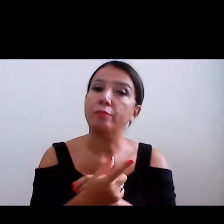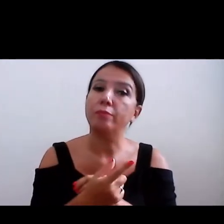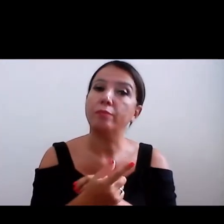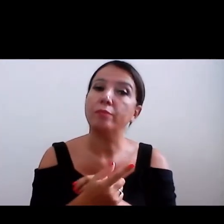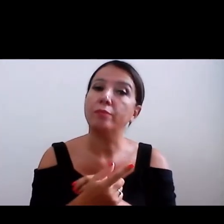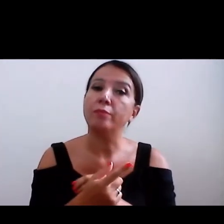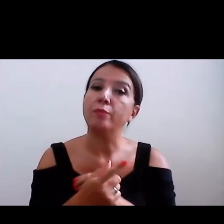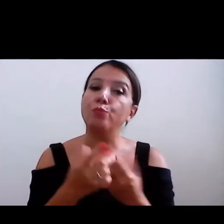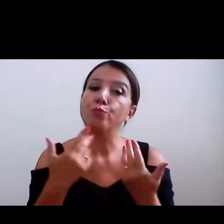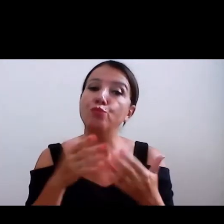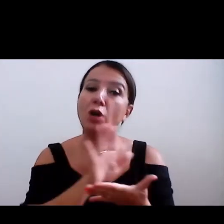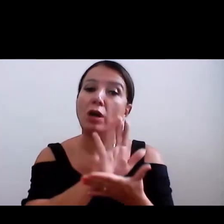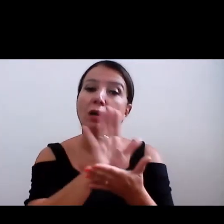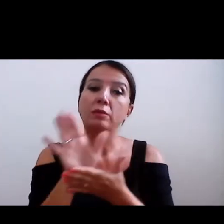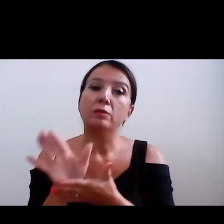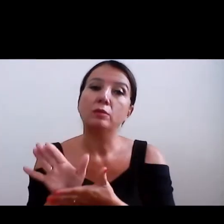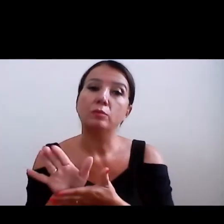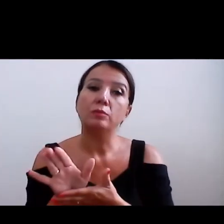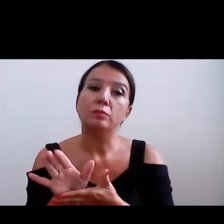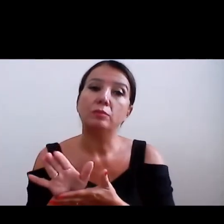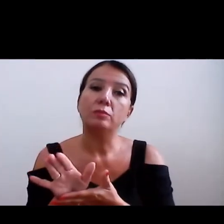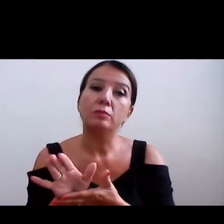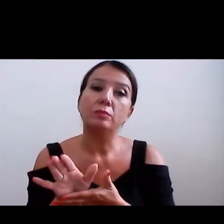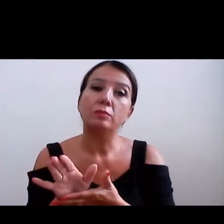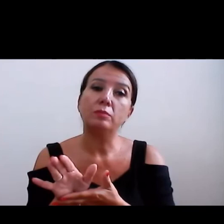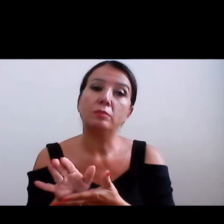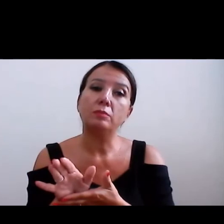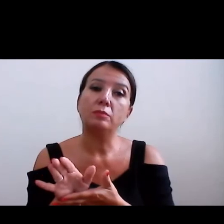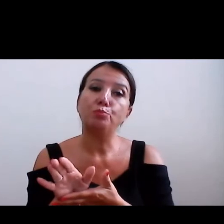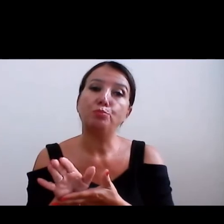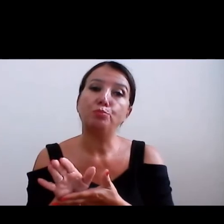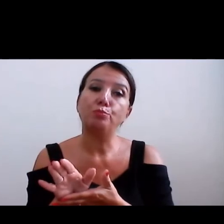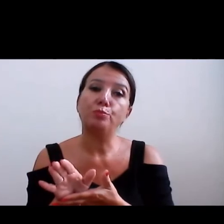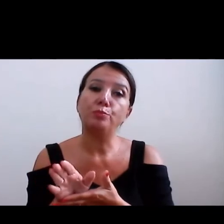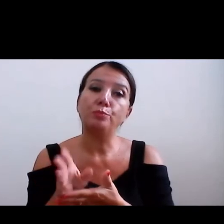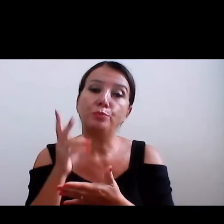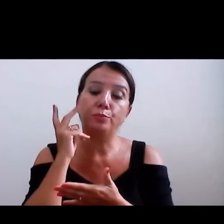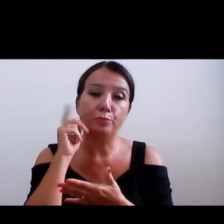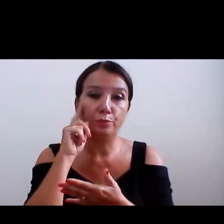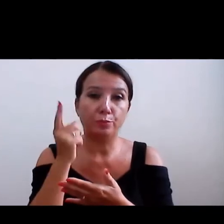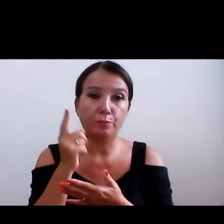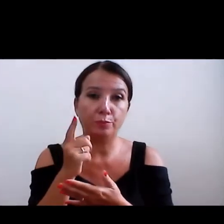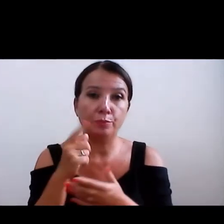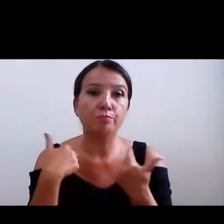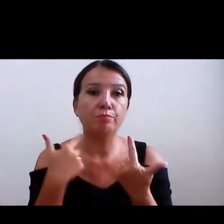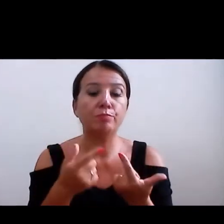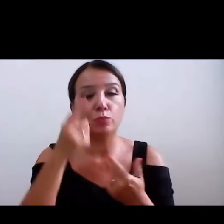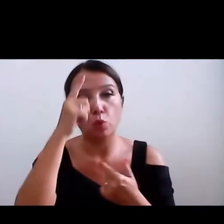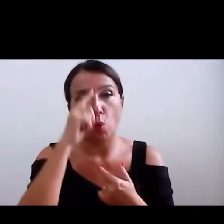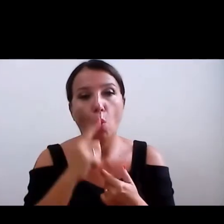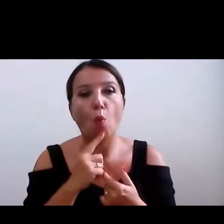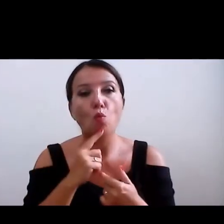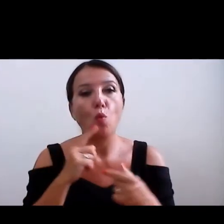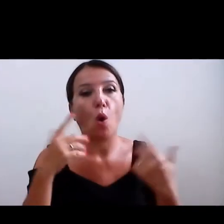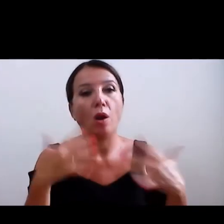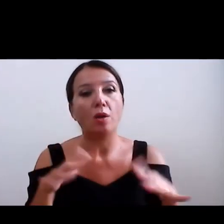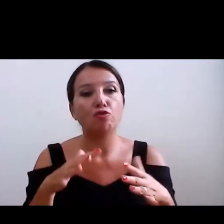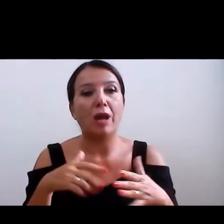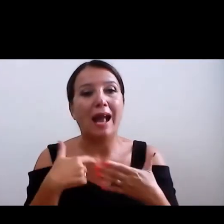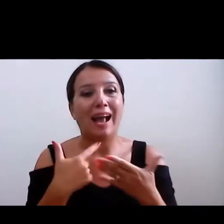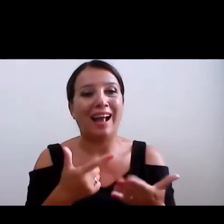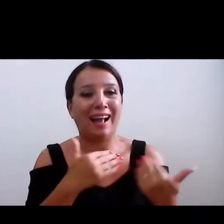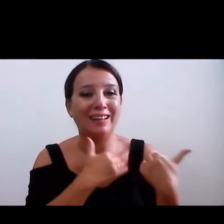veniva mostrata, più che altro riguarda, se ho ben interpretato, un'attribuzione di ruoli, nel senso che